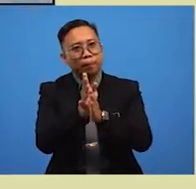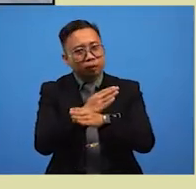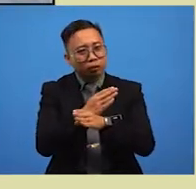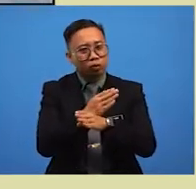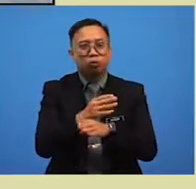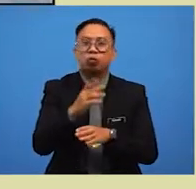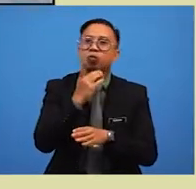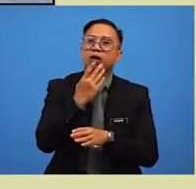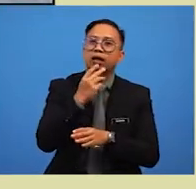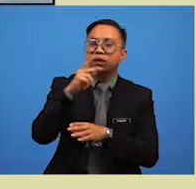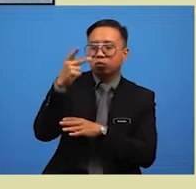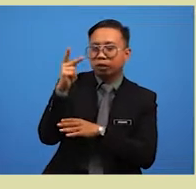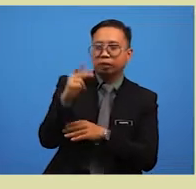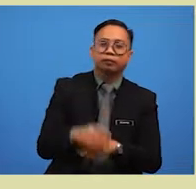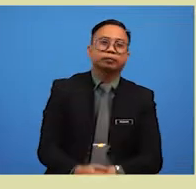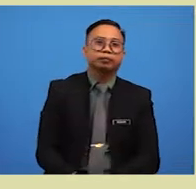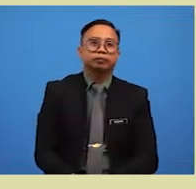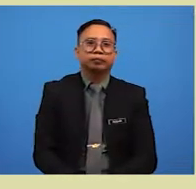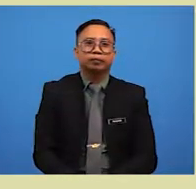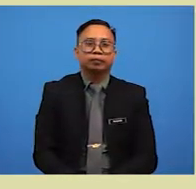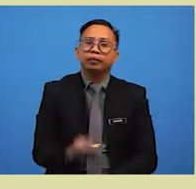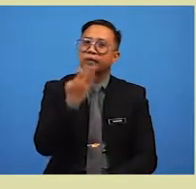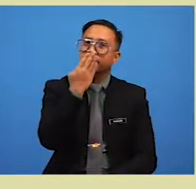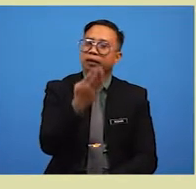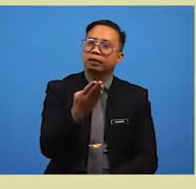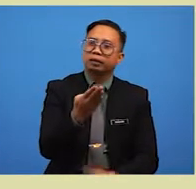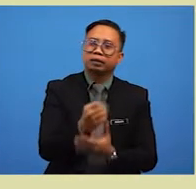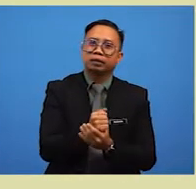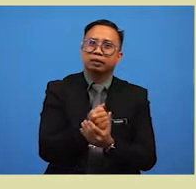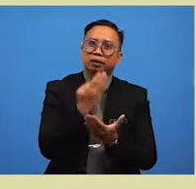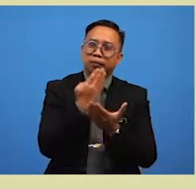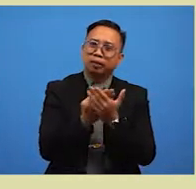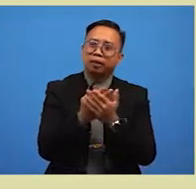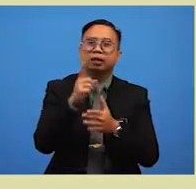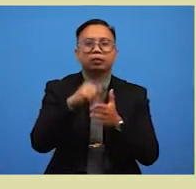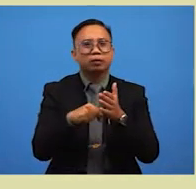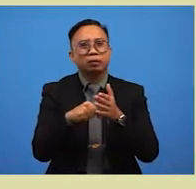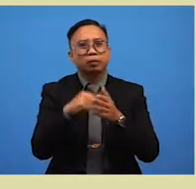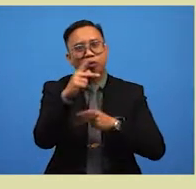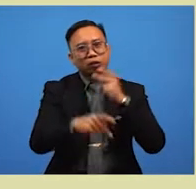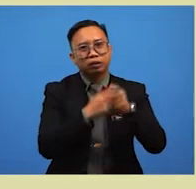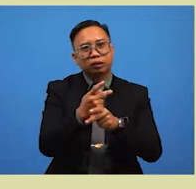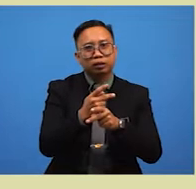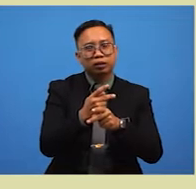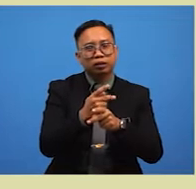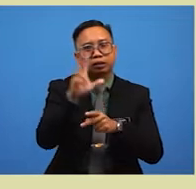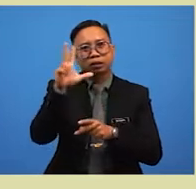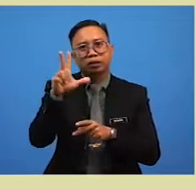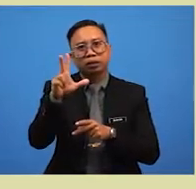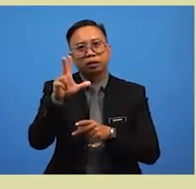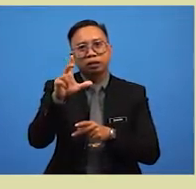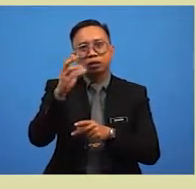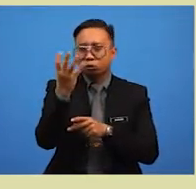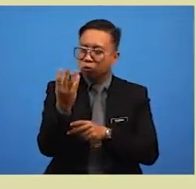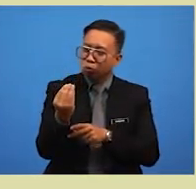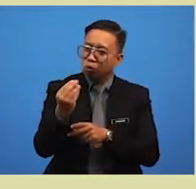bikarbonat berwarna kuning. Baik, murid-murid, apakah jenis proses luluh hawa yang ketiga? Ya, luluh